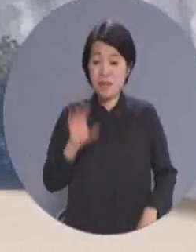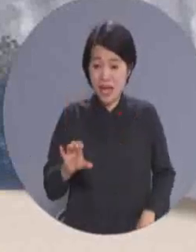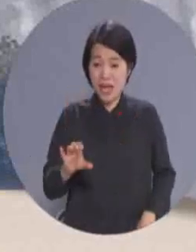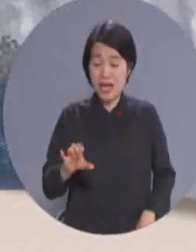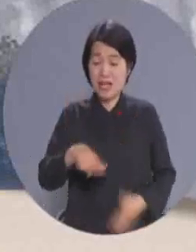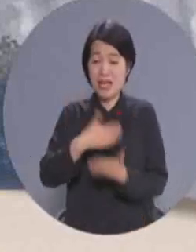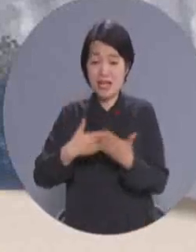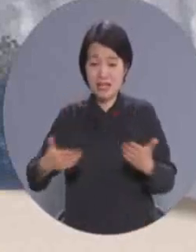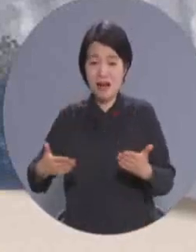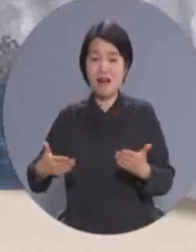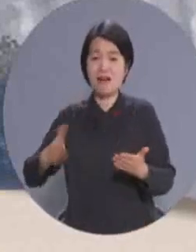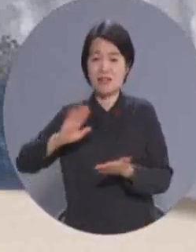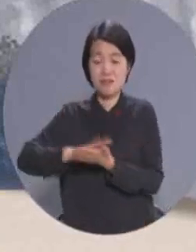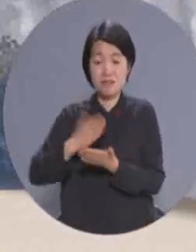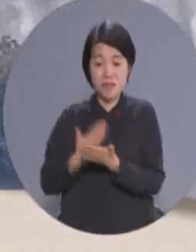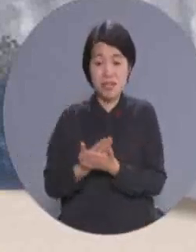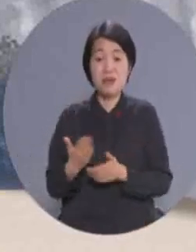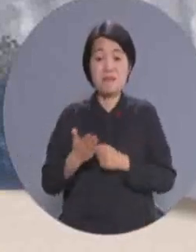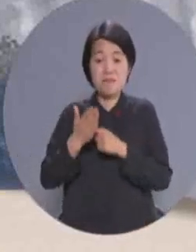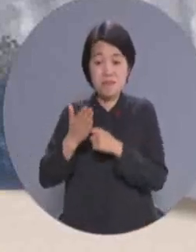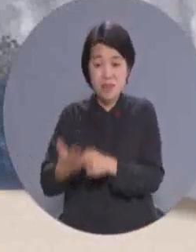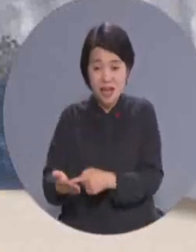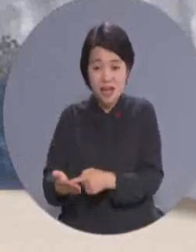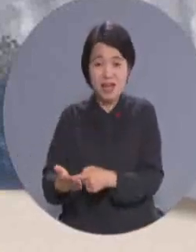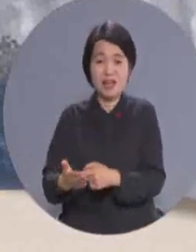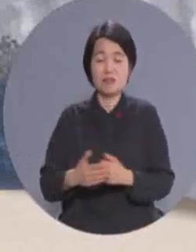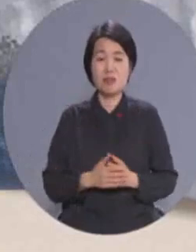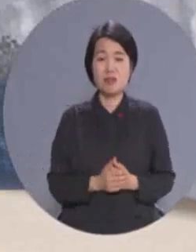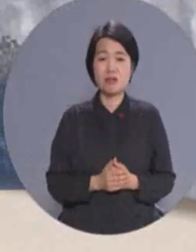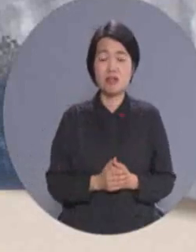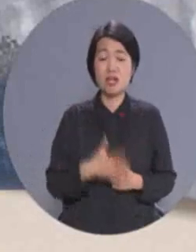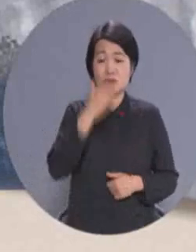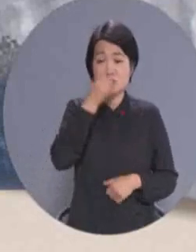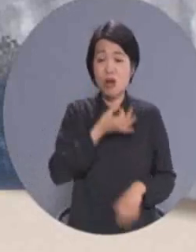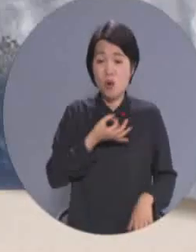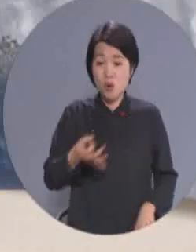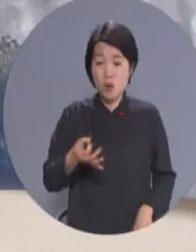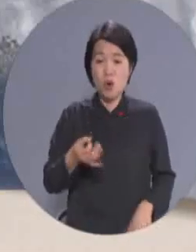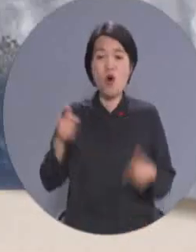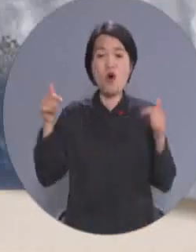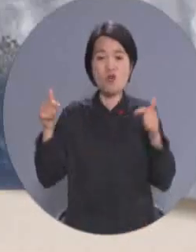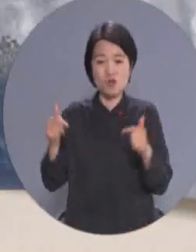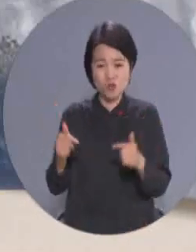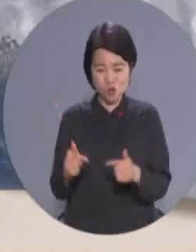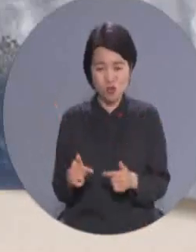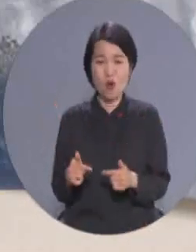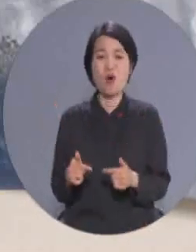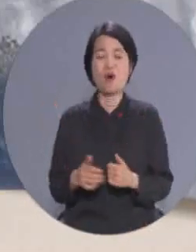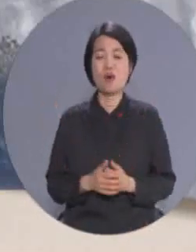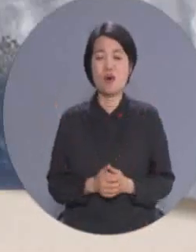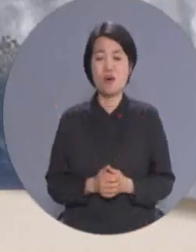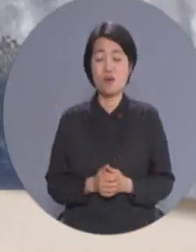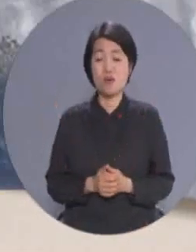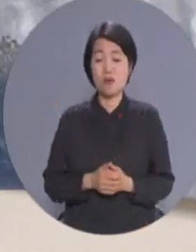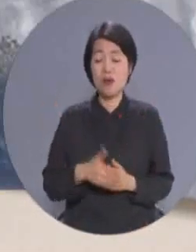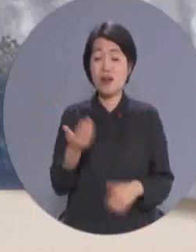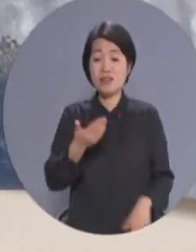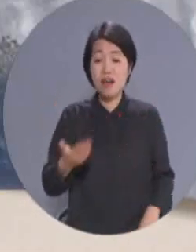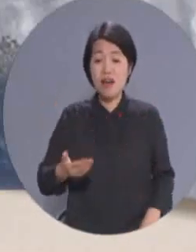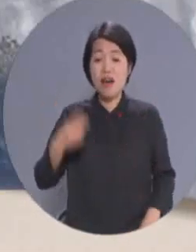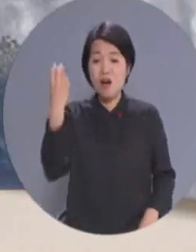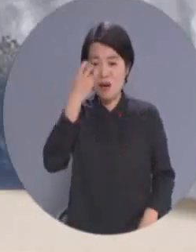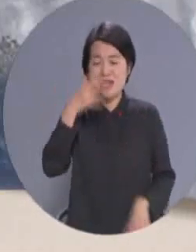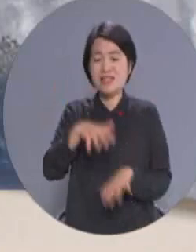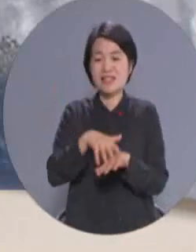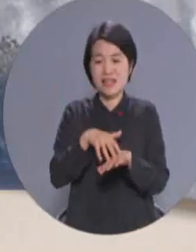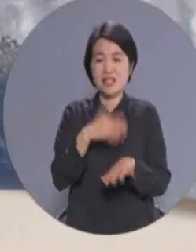하천 정비를 해 나갈 것입니다 그렇기 때문에 이제 지방비 투입이 최소화 되고요 체계적인